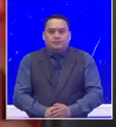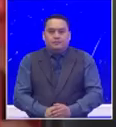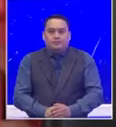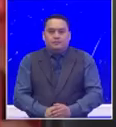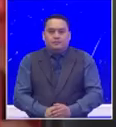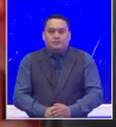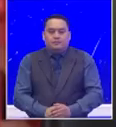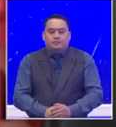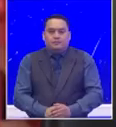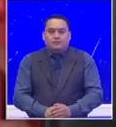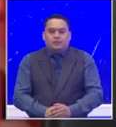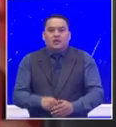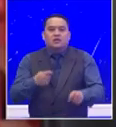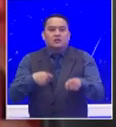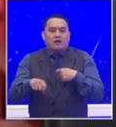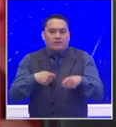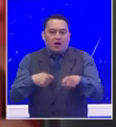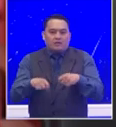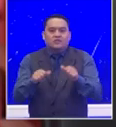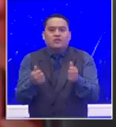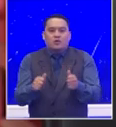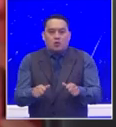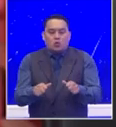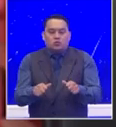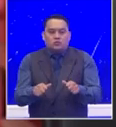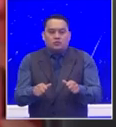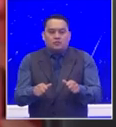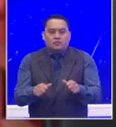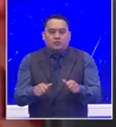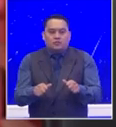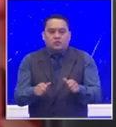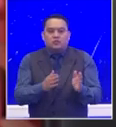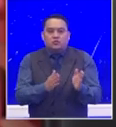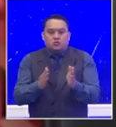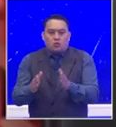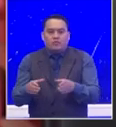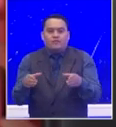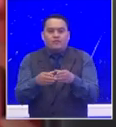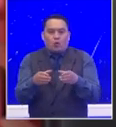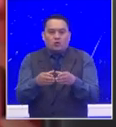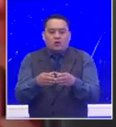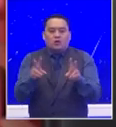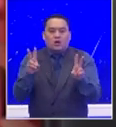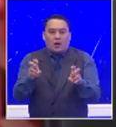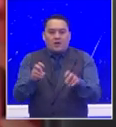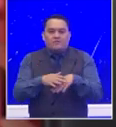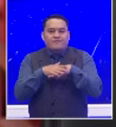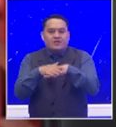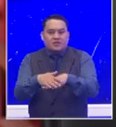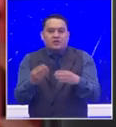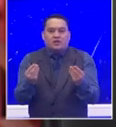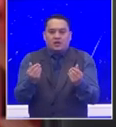Эти наличия товаров сформированы благодаря стабилизационному фонду в рамках предыдущих выделенных